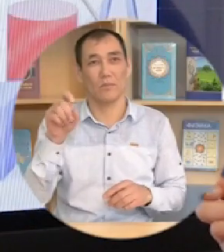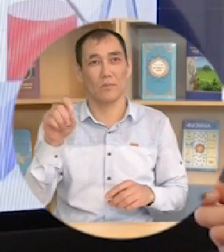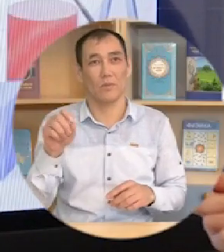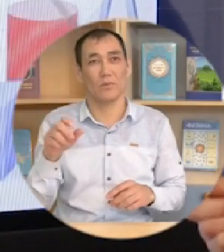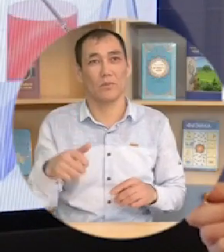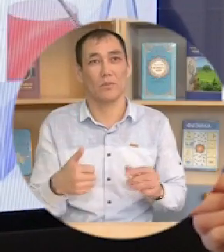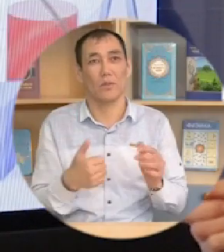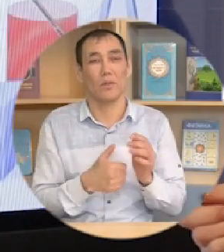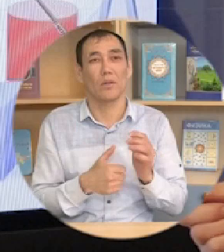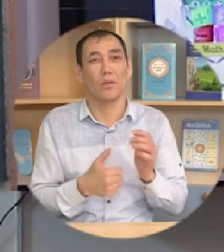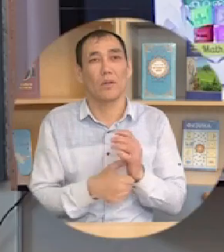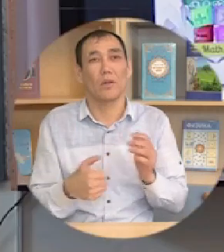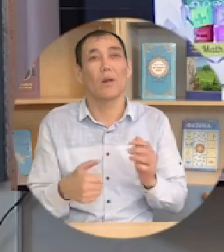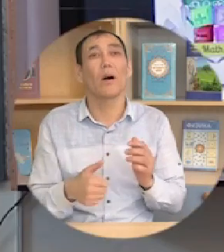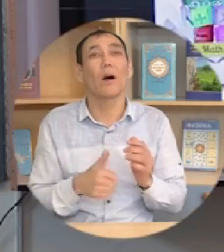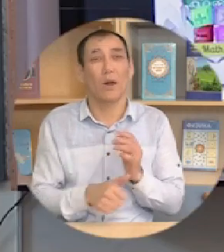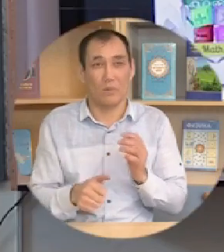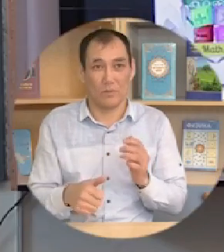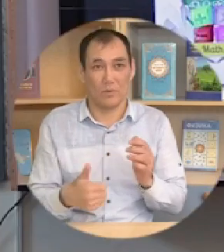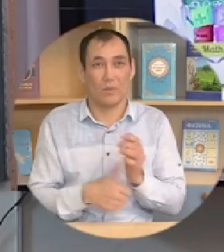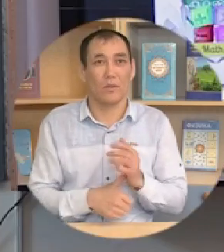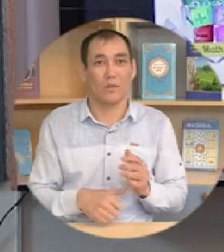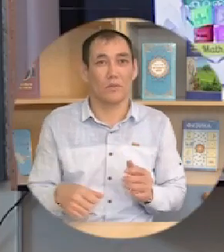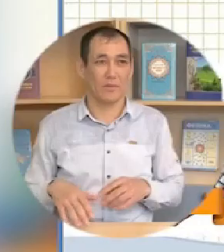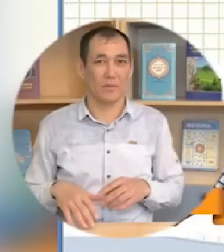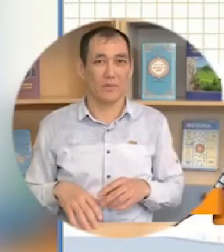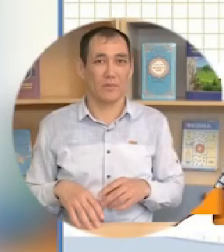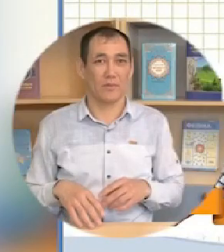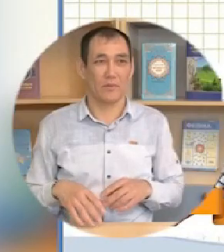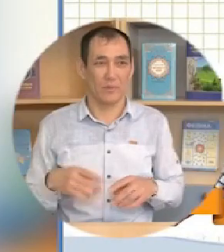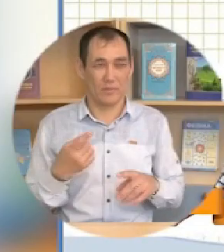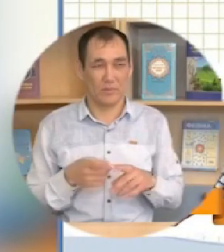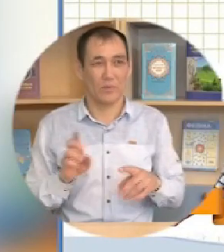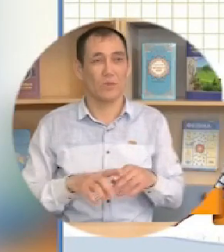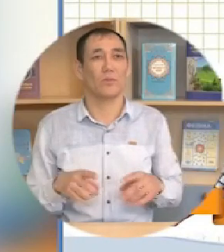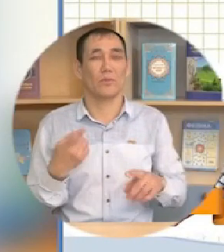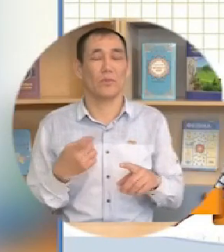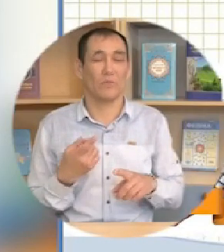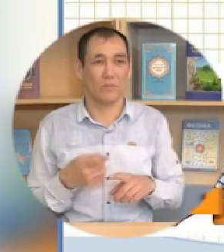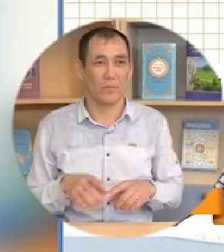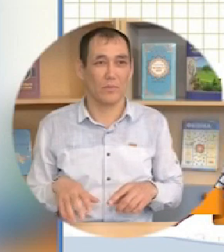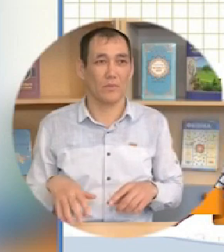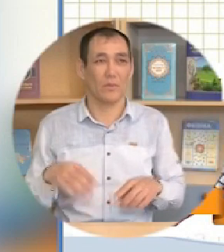беттегі 405 һәм 406 есаплар. Осының менен бүгінгі